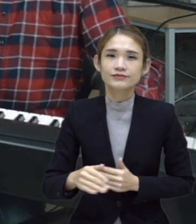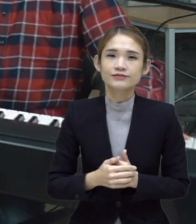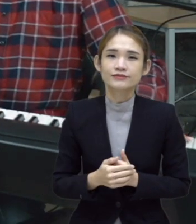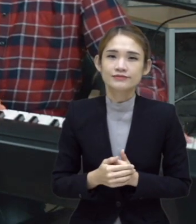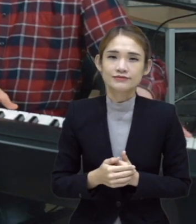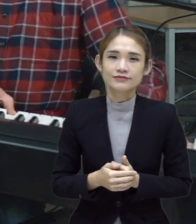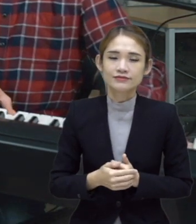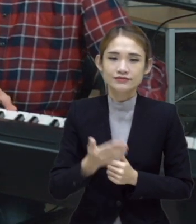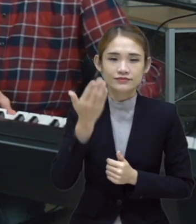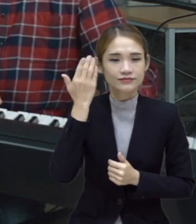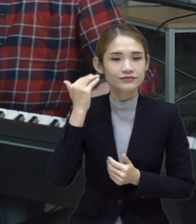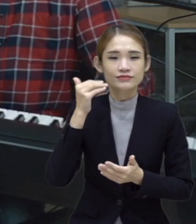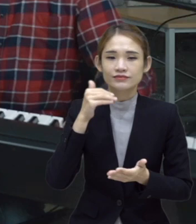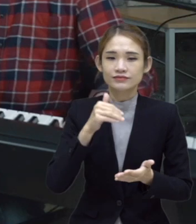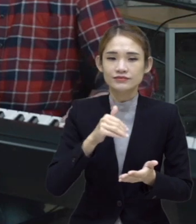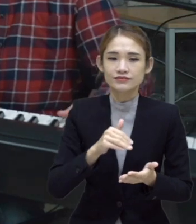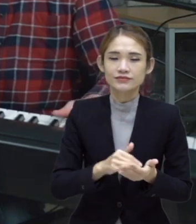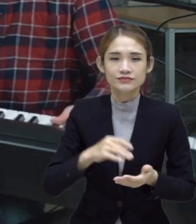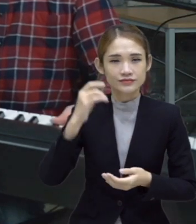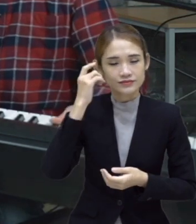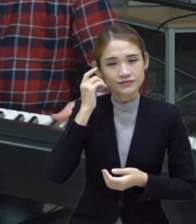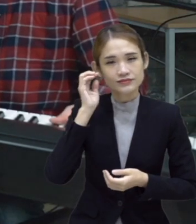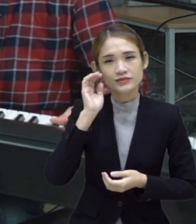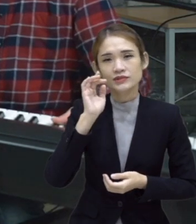쉬겠지만 후회와